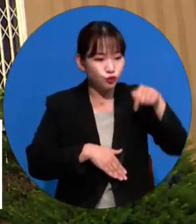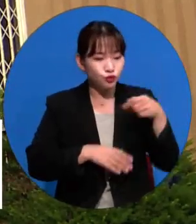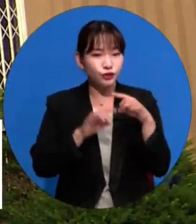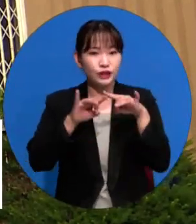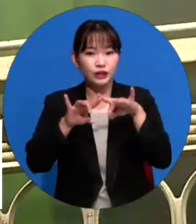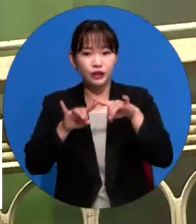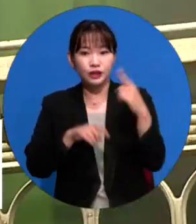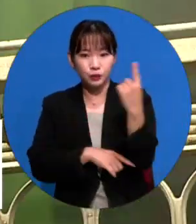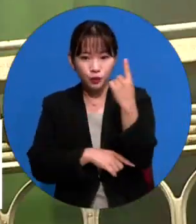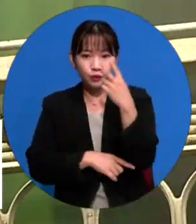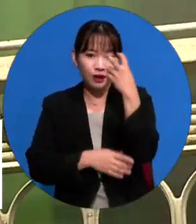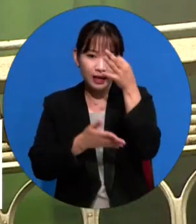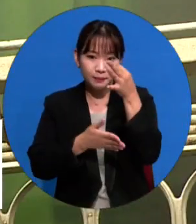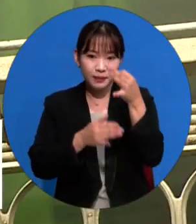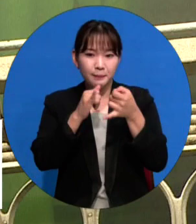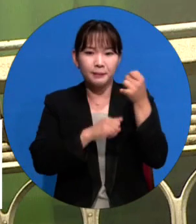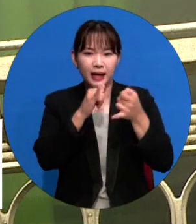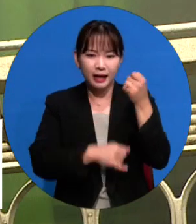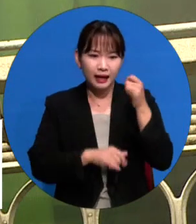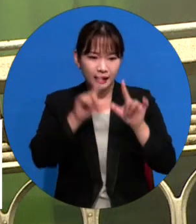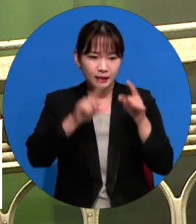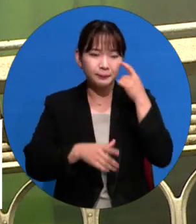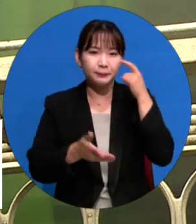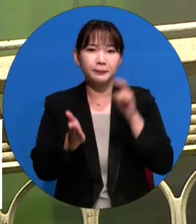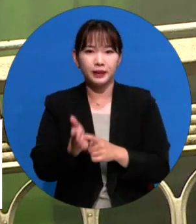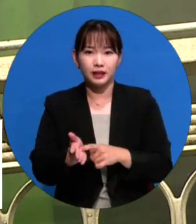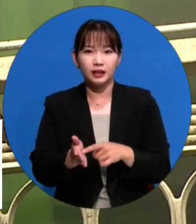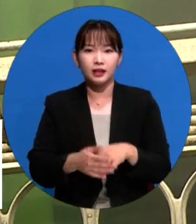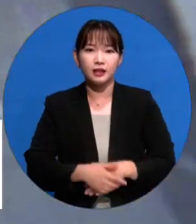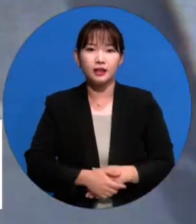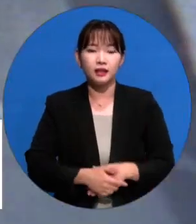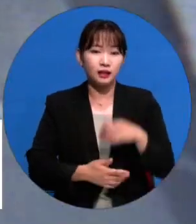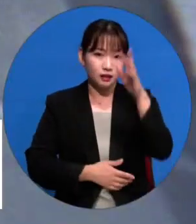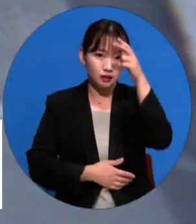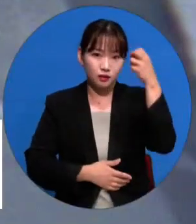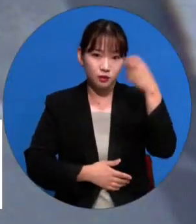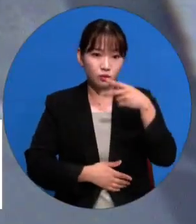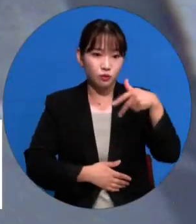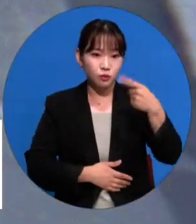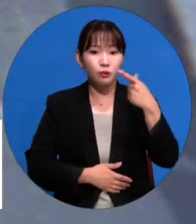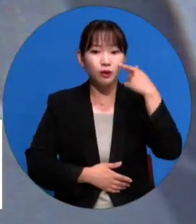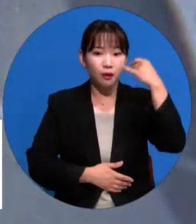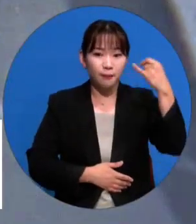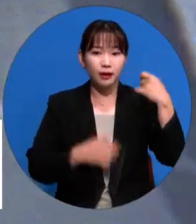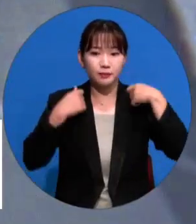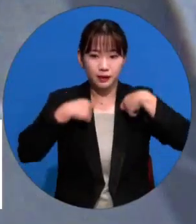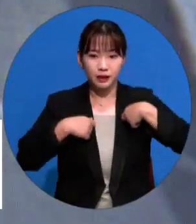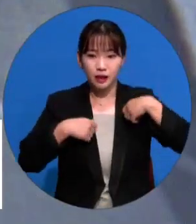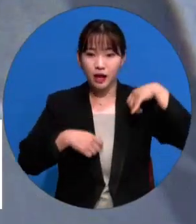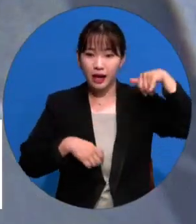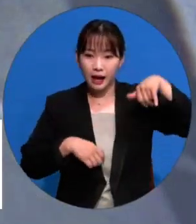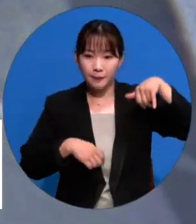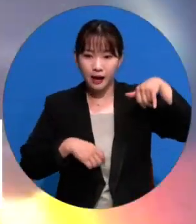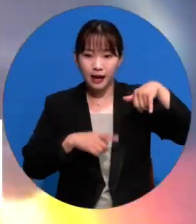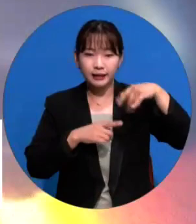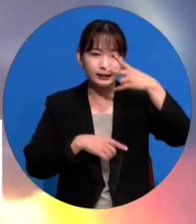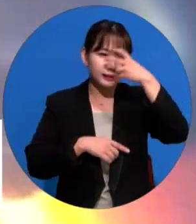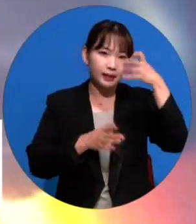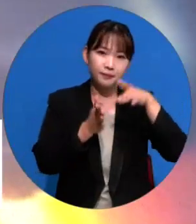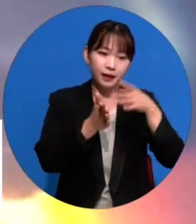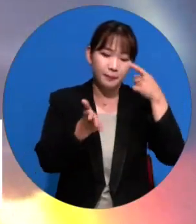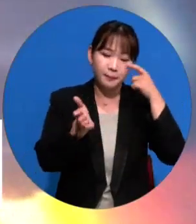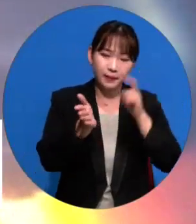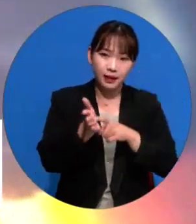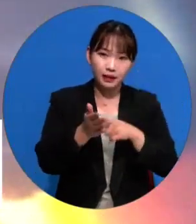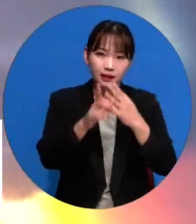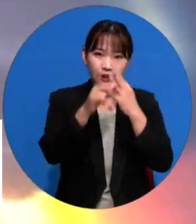등 관리비가 연체된 내역을 확인했습니다. 경찰은 또 조양 어머니가 메고 있던 배낭에서 수면제를 발견해